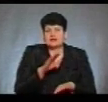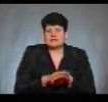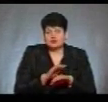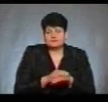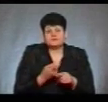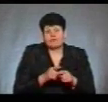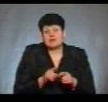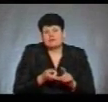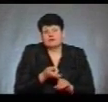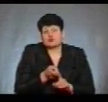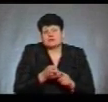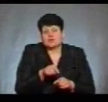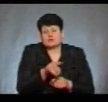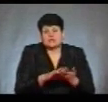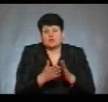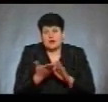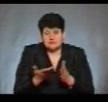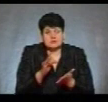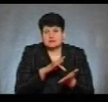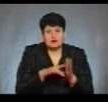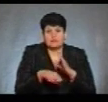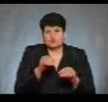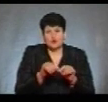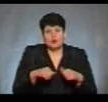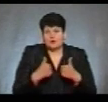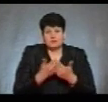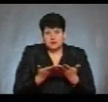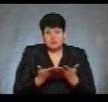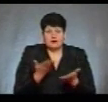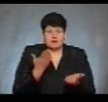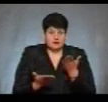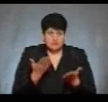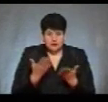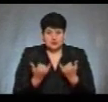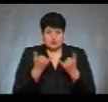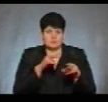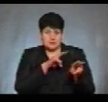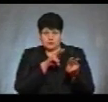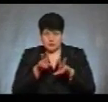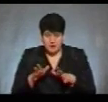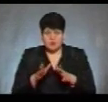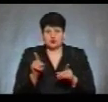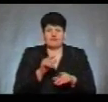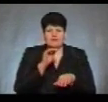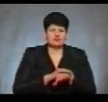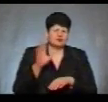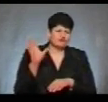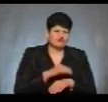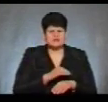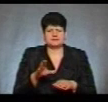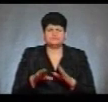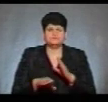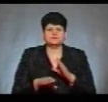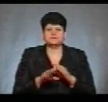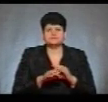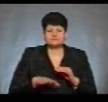дану ситуацію, так, тобто рішення Центральної виборчої комісії. От, але тим не менше, сьогодні ми спостерігаємо, що фактично всі дільничні виборчі комісії, які